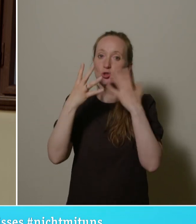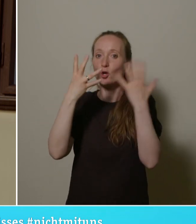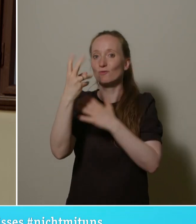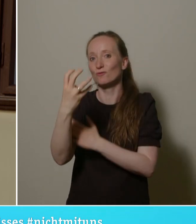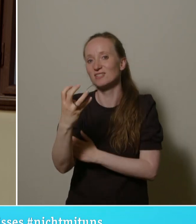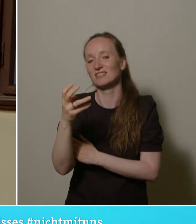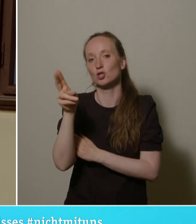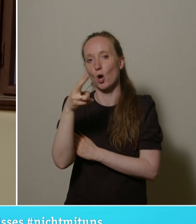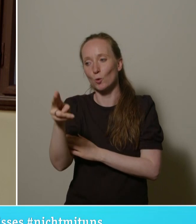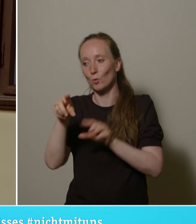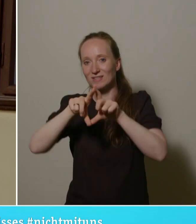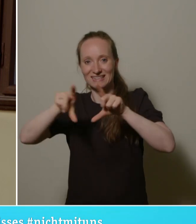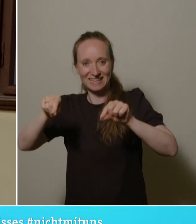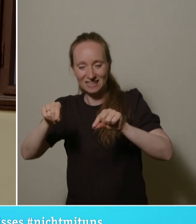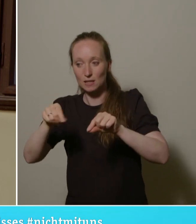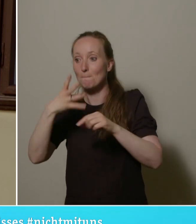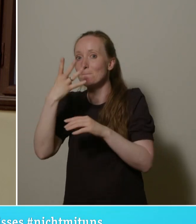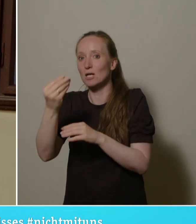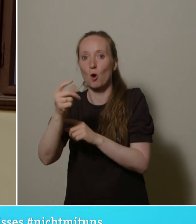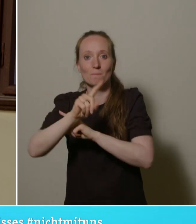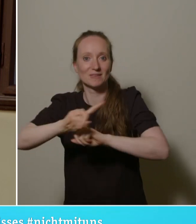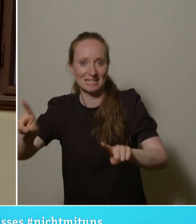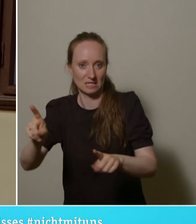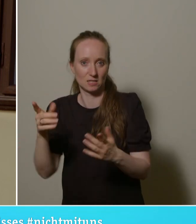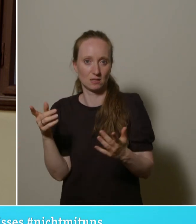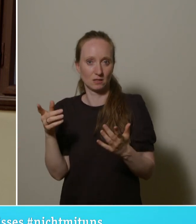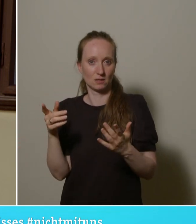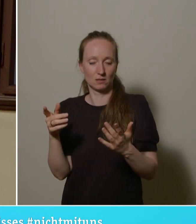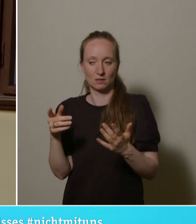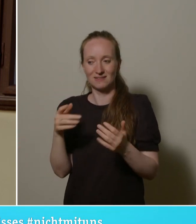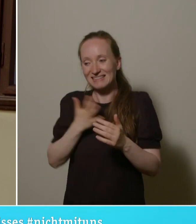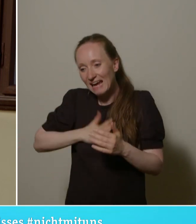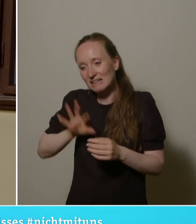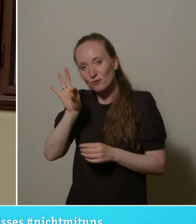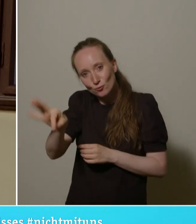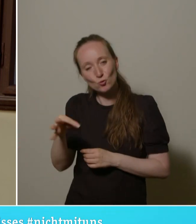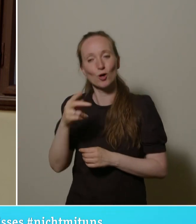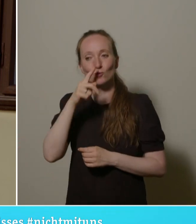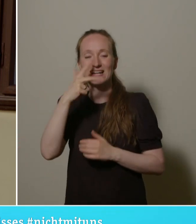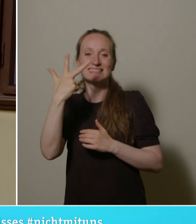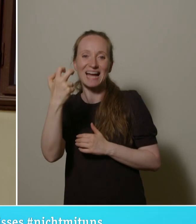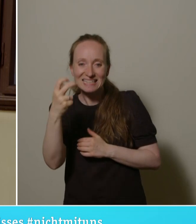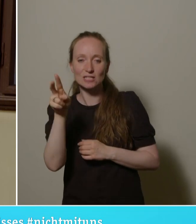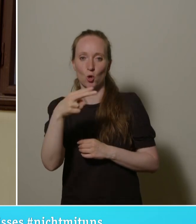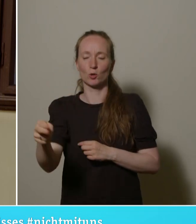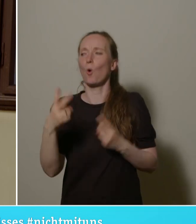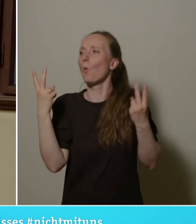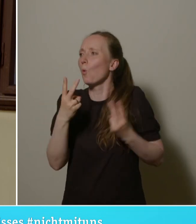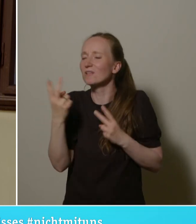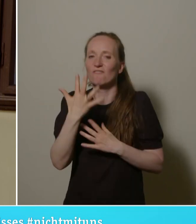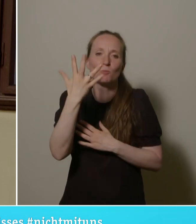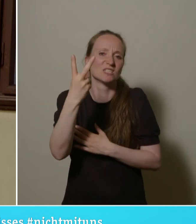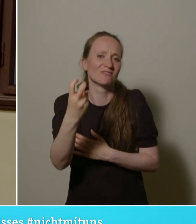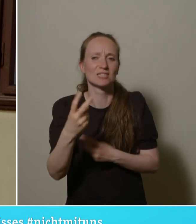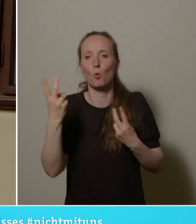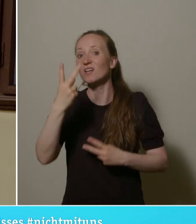Bonus-Ticket zum Preis von 30, ja wie gesagt, wir nehmen gerne auch 25, wir nehmen gerne auch 20 Euro, aber lasst uns doch für die, denen es